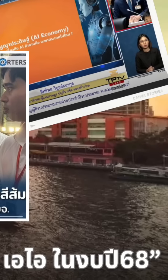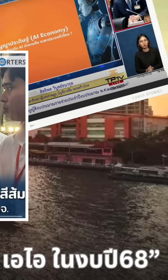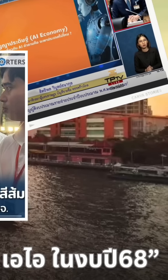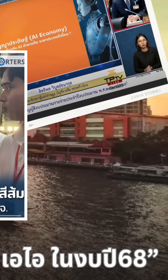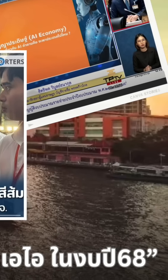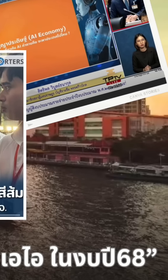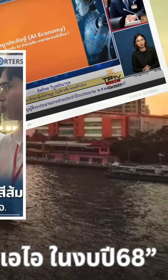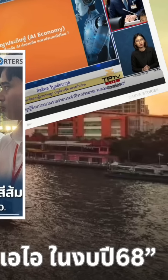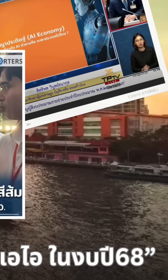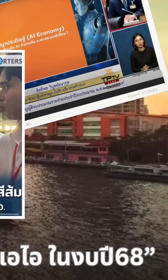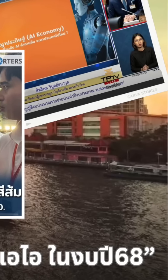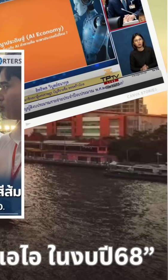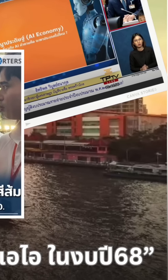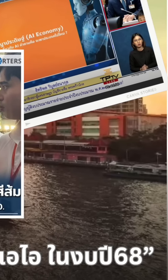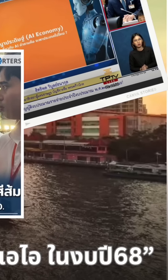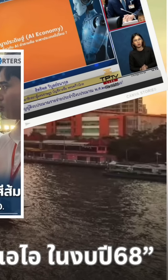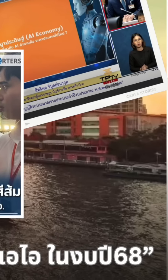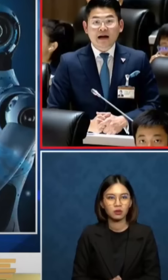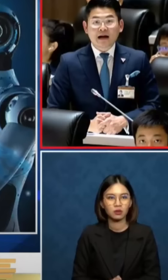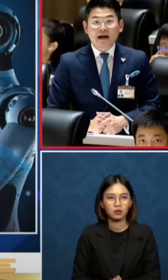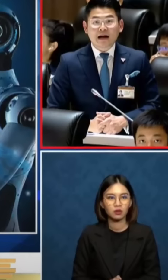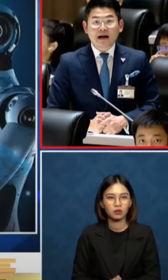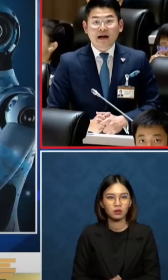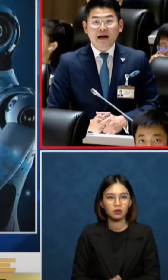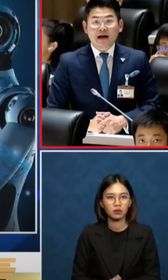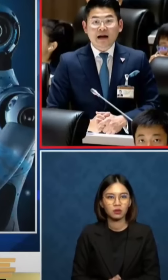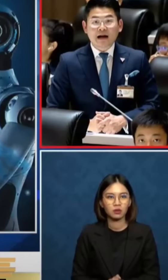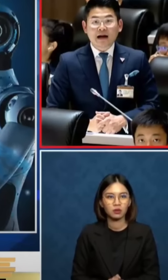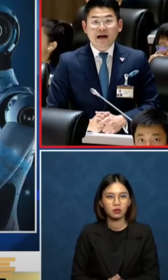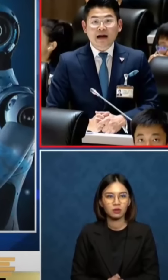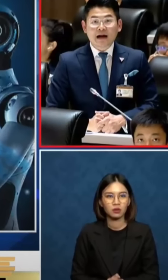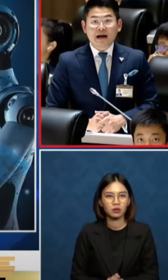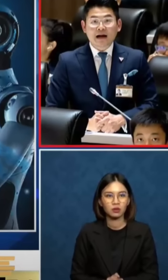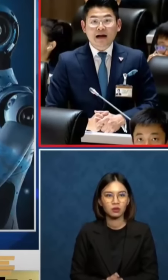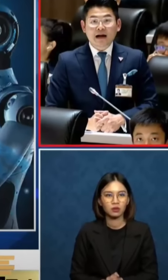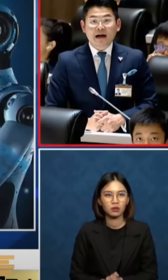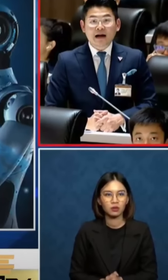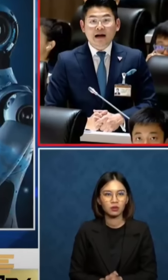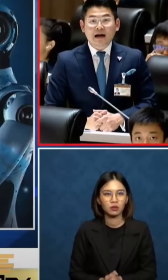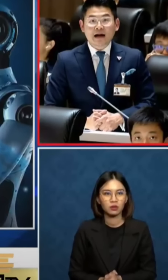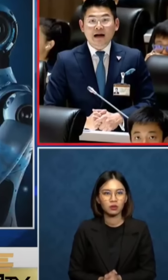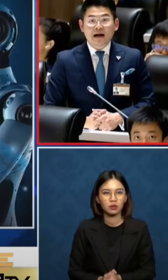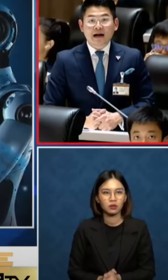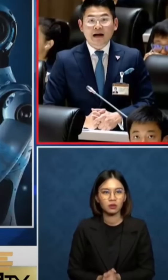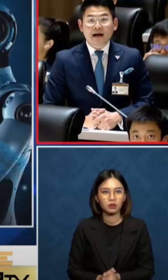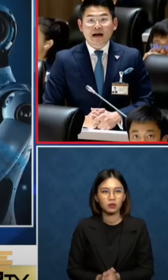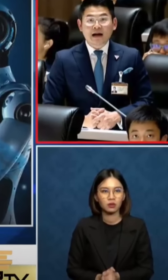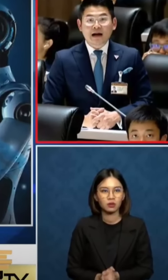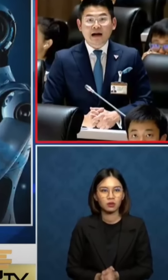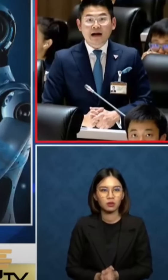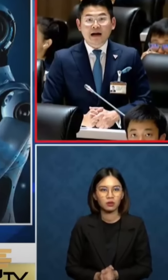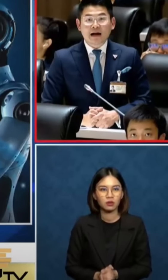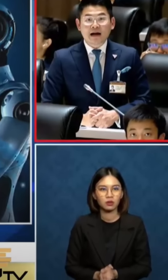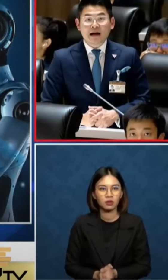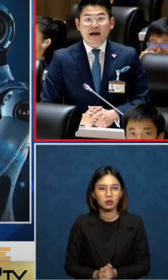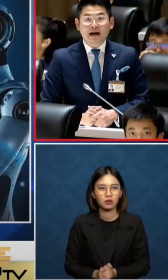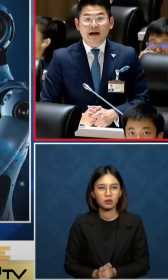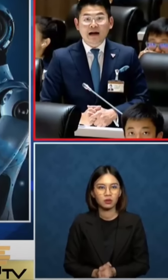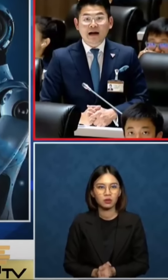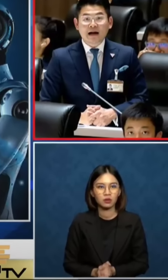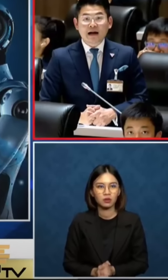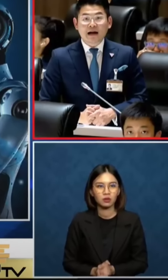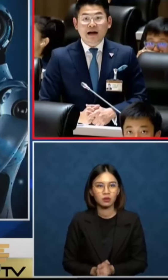บประมาณวันนี้ช่วงท้ายจะมี การอภิปรายงบประมาณที่พูดถึงเรื่อง